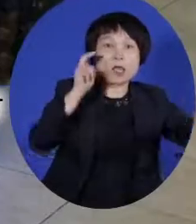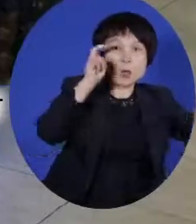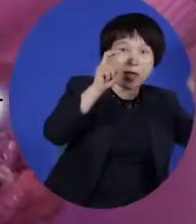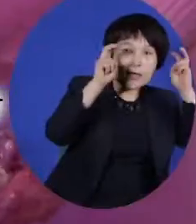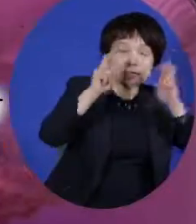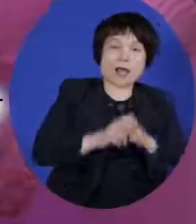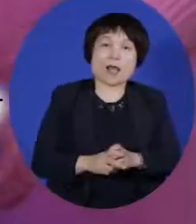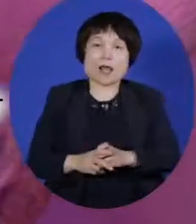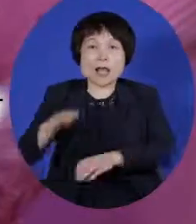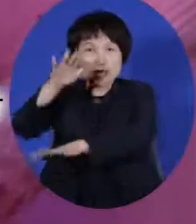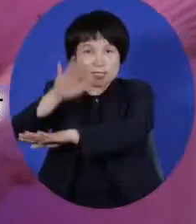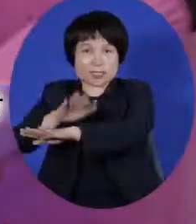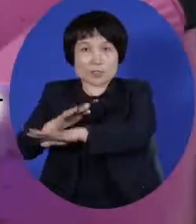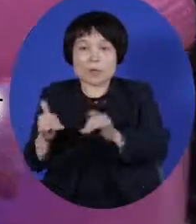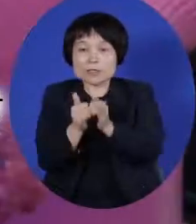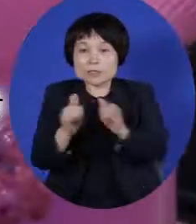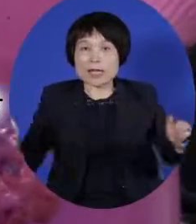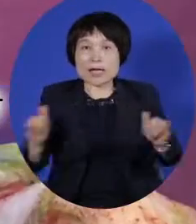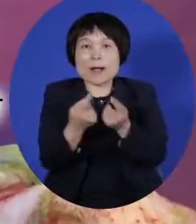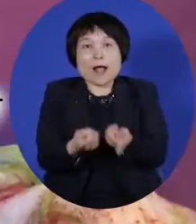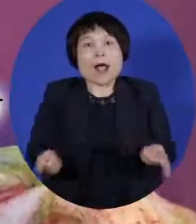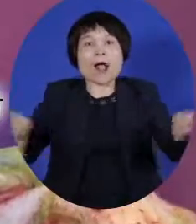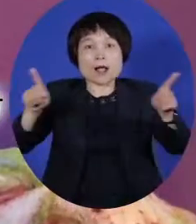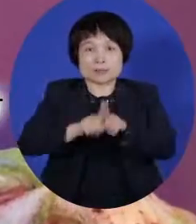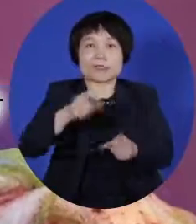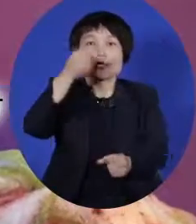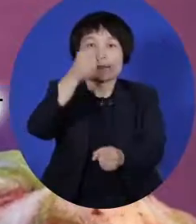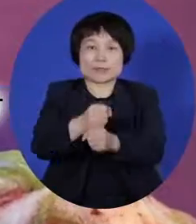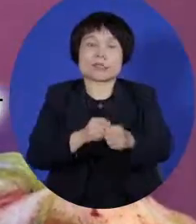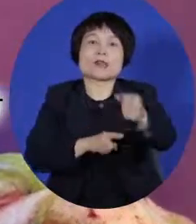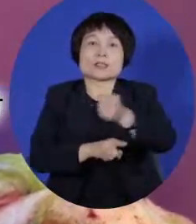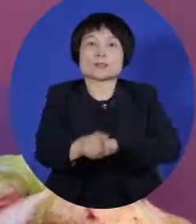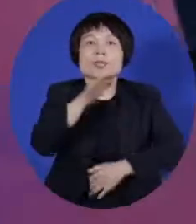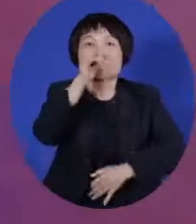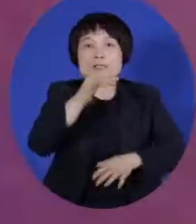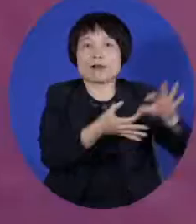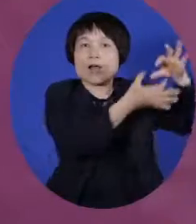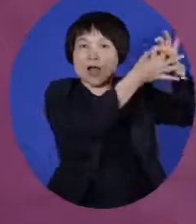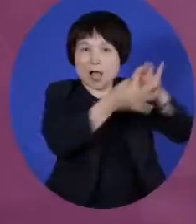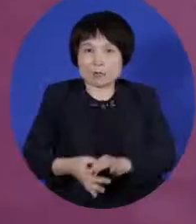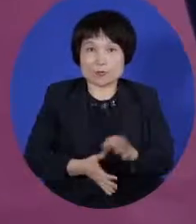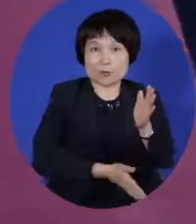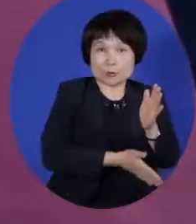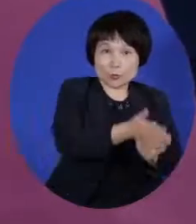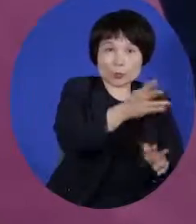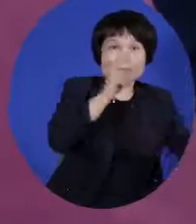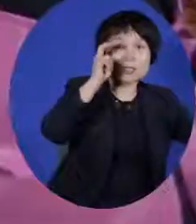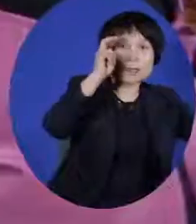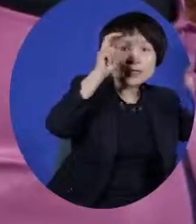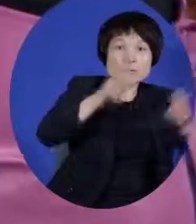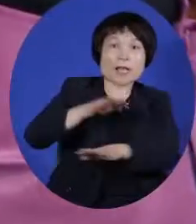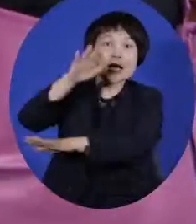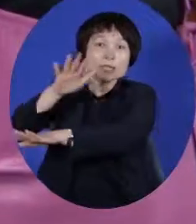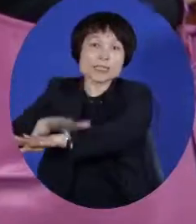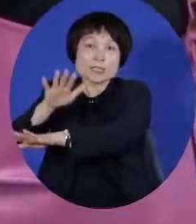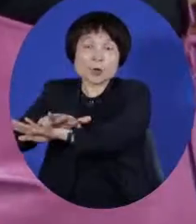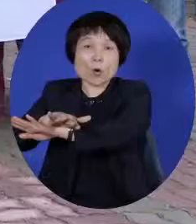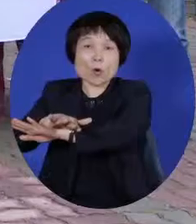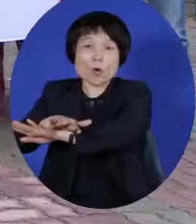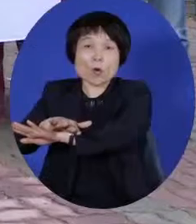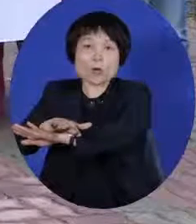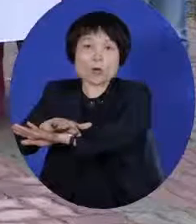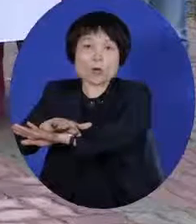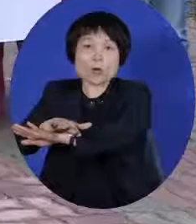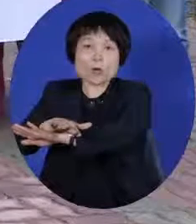1촌 마을 주민이 함께 담기게 되어 더 의미 있는 것 같다 며 지속적인 도 농도를 약속하고 물으실 마을의